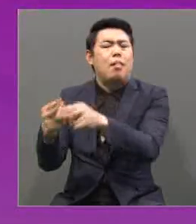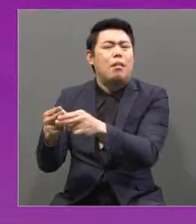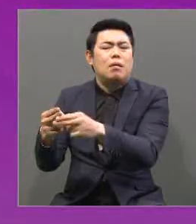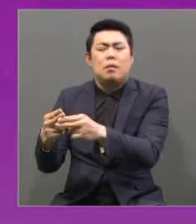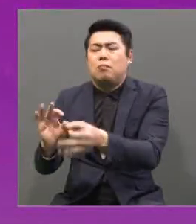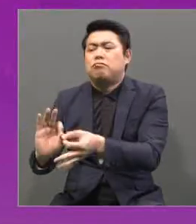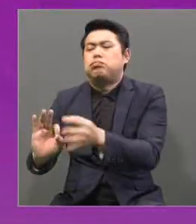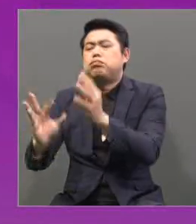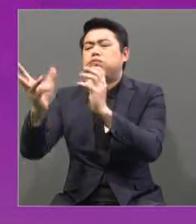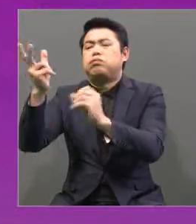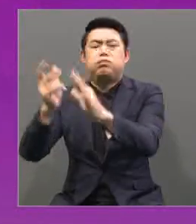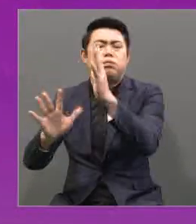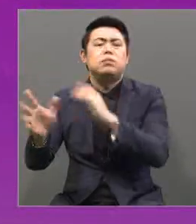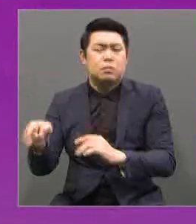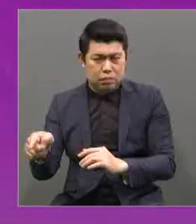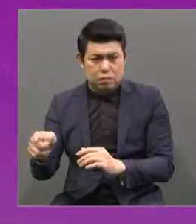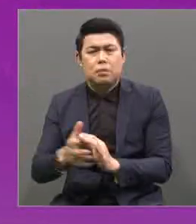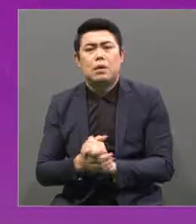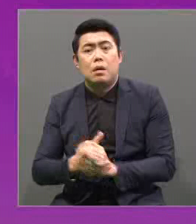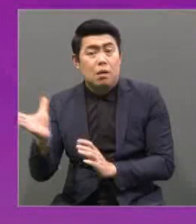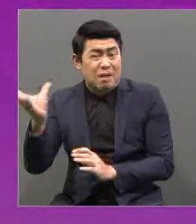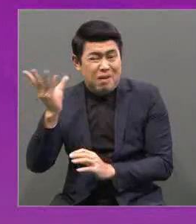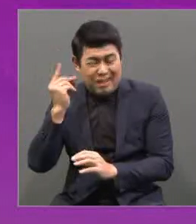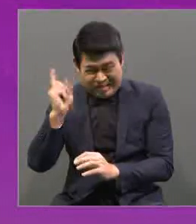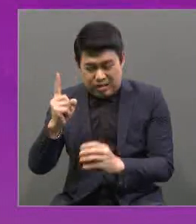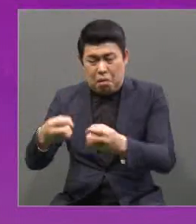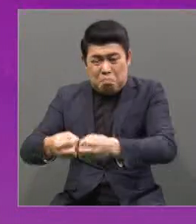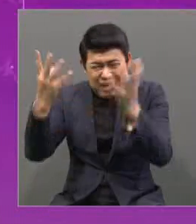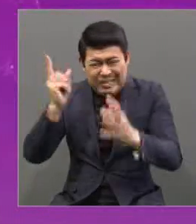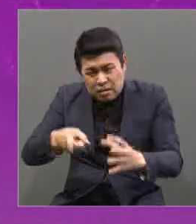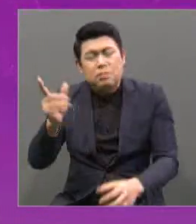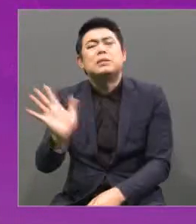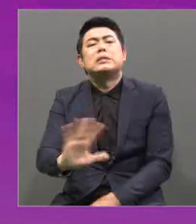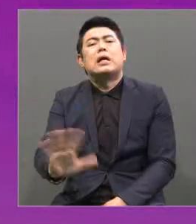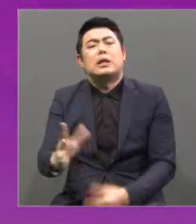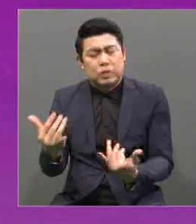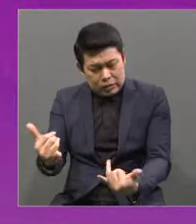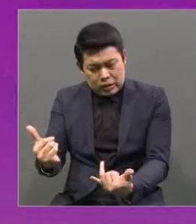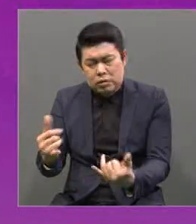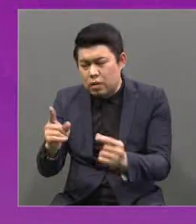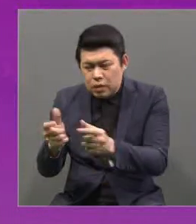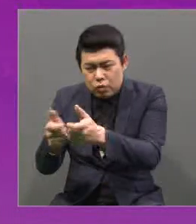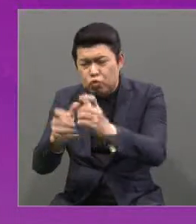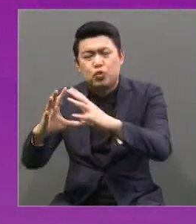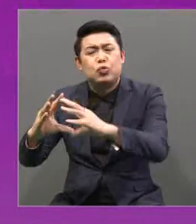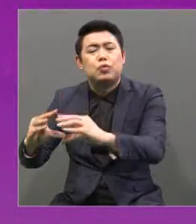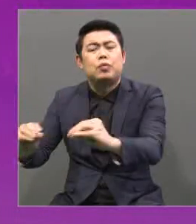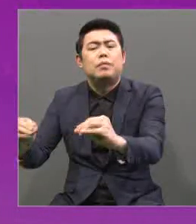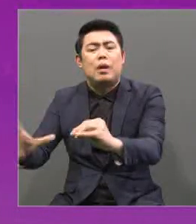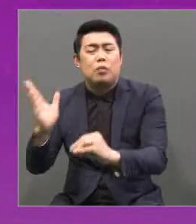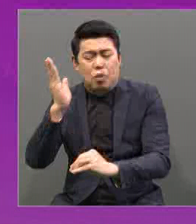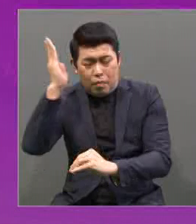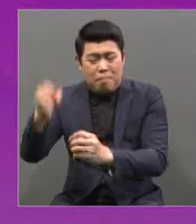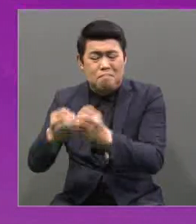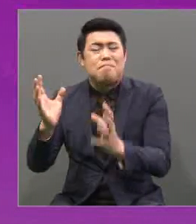วก็ลุกไหม้ขึ้นมานะคะยืนยันว่าที่ได้ยินเสียงเนี่ยไม่ใช่วัตถุระเบิดและตอนนี้ก็ควบคุมสถานการณ์ได้แล้วจะไม่มีเหตุ